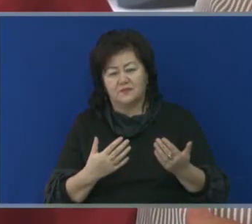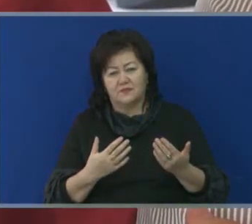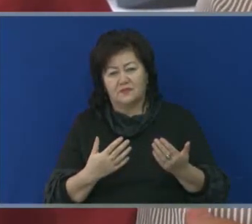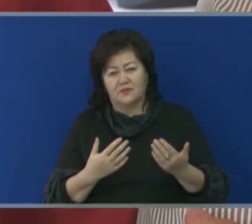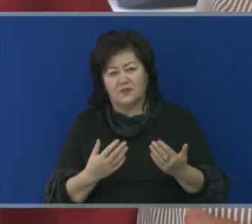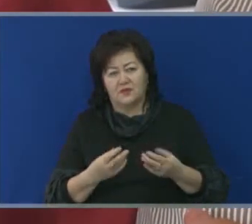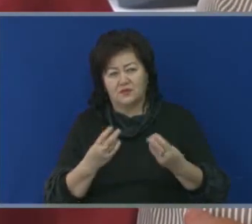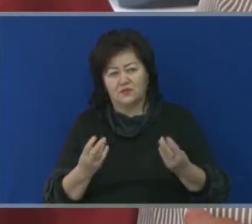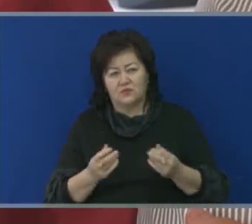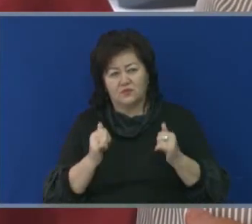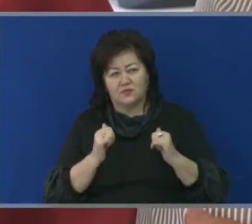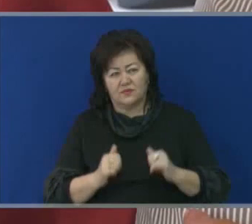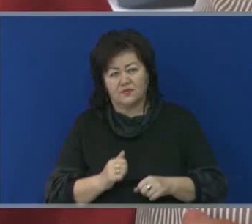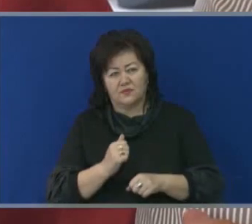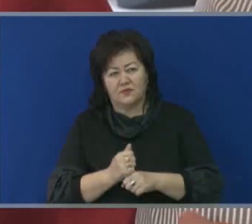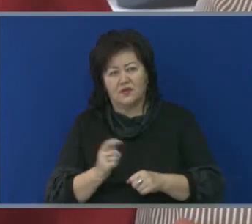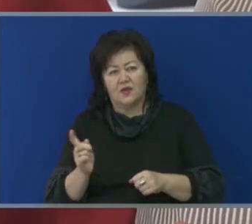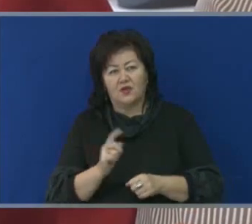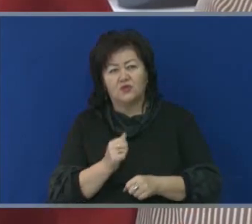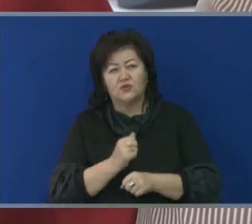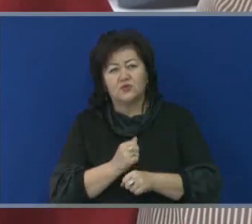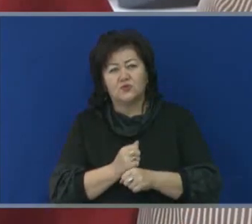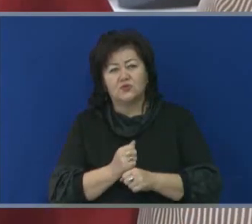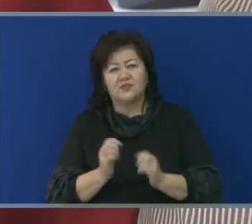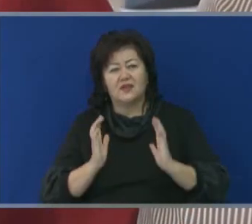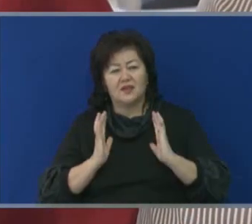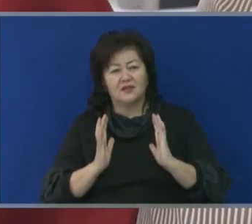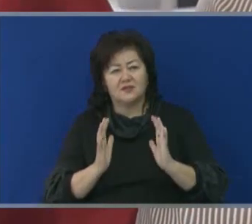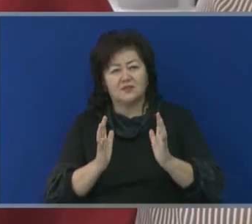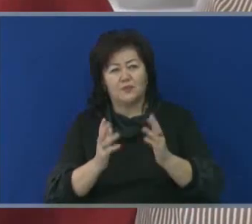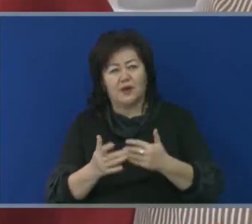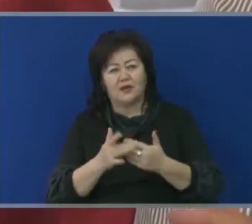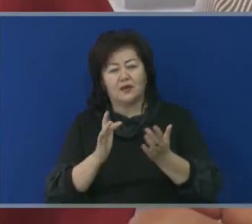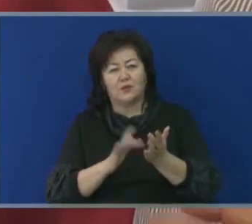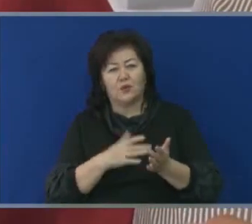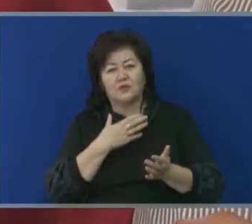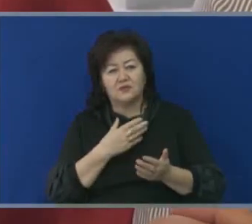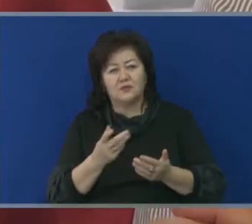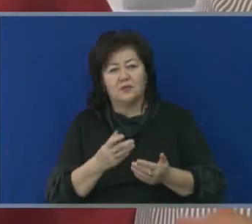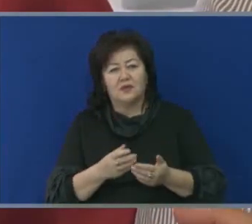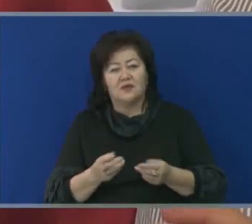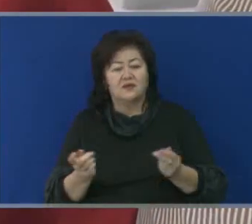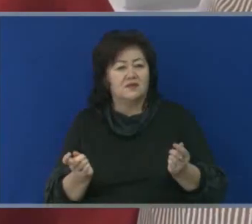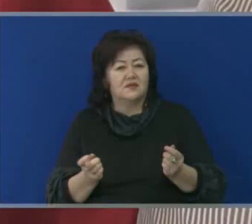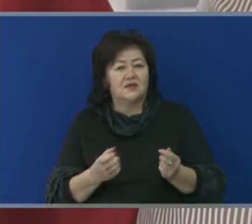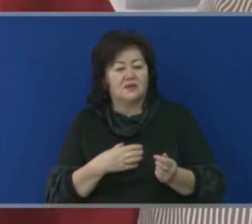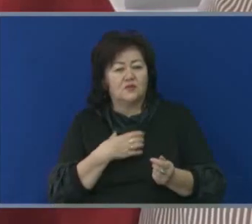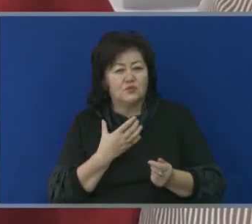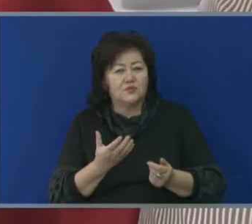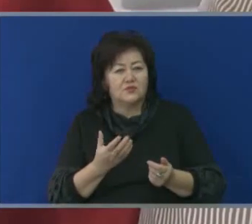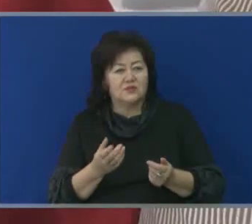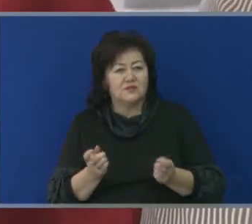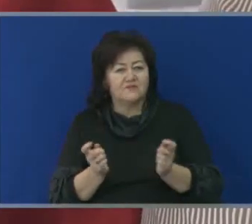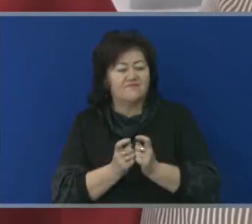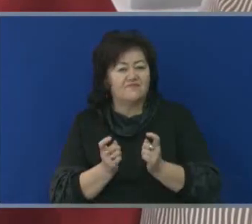вот это сделать. То, что сделали с Центральным парком города Семей, это просто было надругательство. Других слов нету. Я думаю, что если